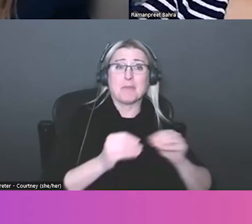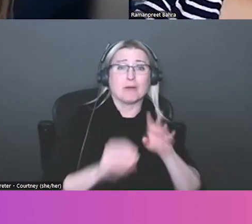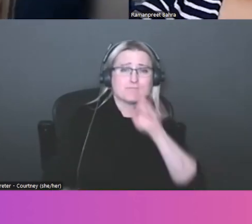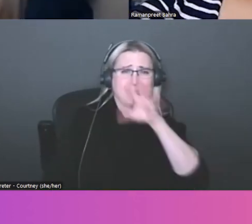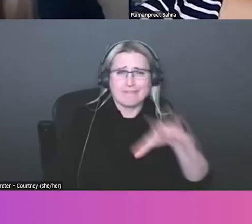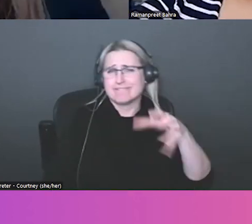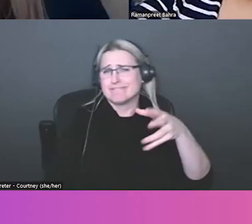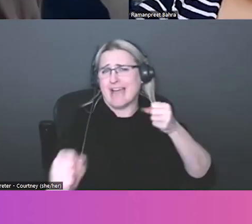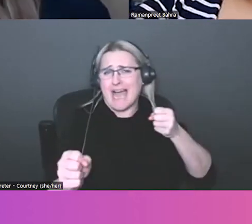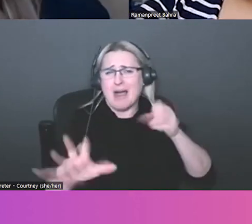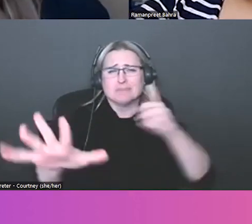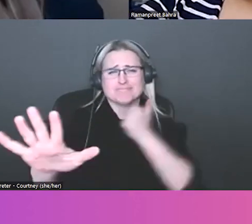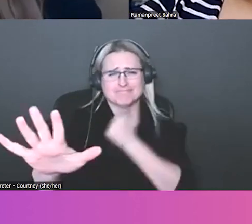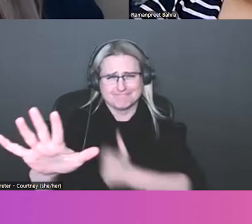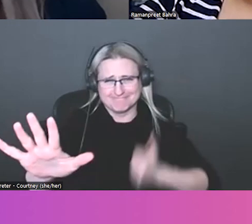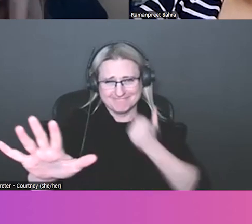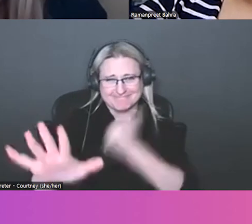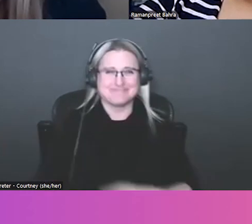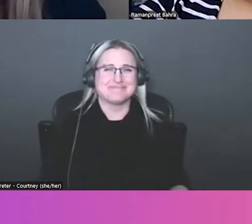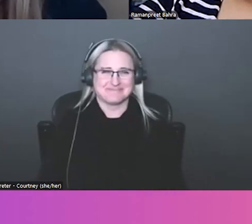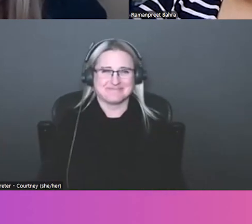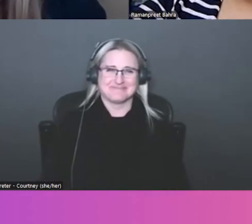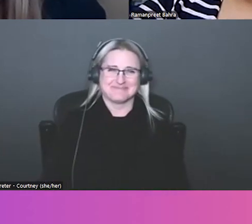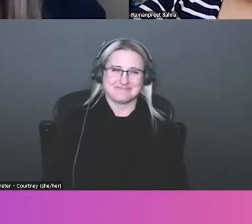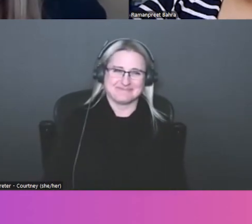mon clavardage d'ouvert, alors je n'ai pas vu leur demande de